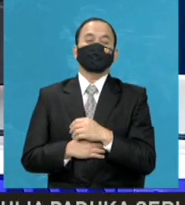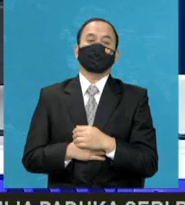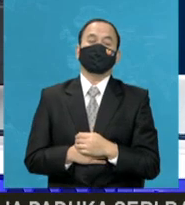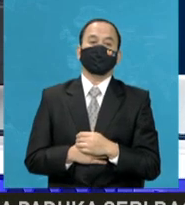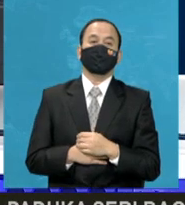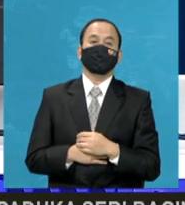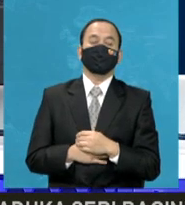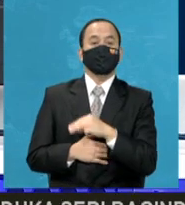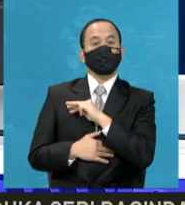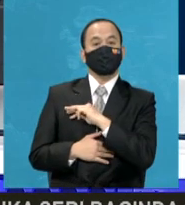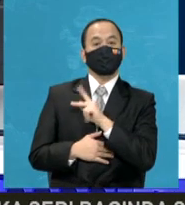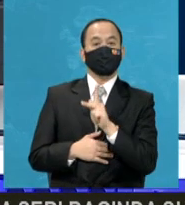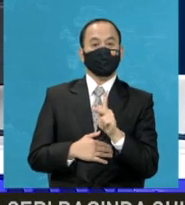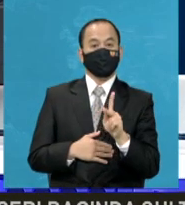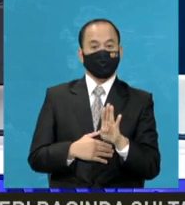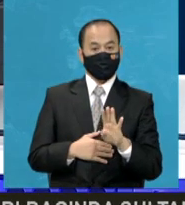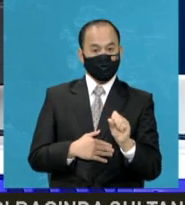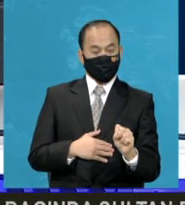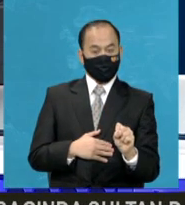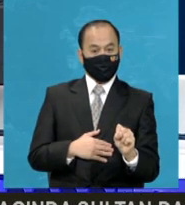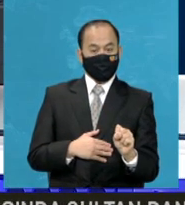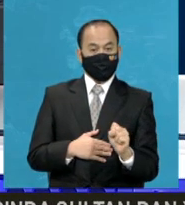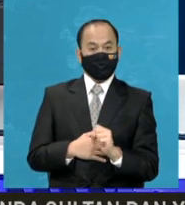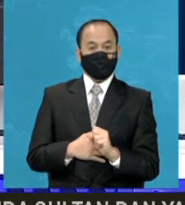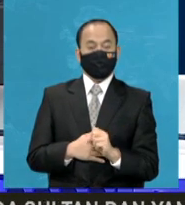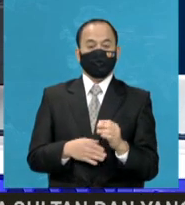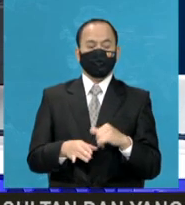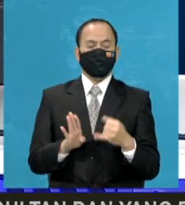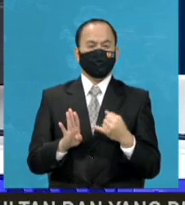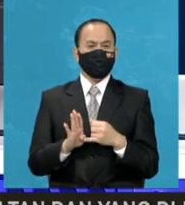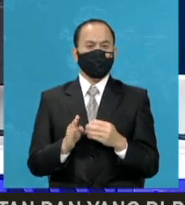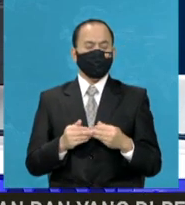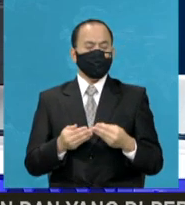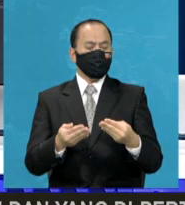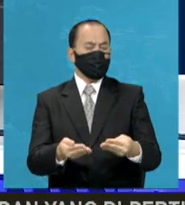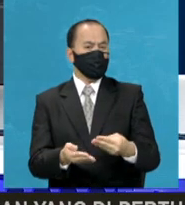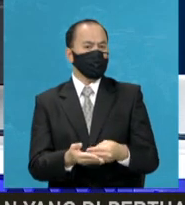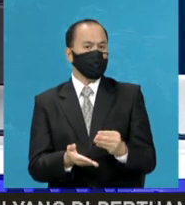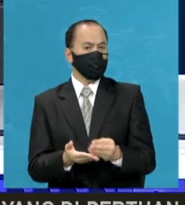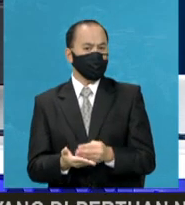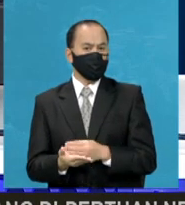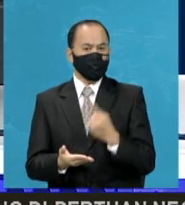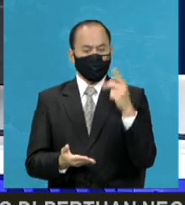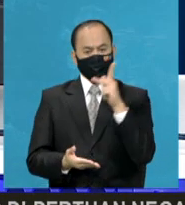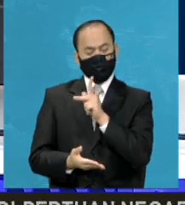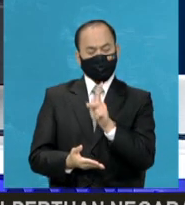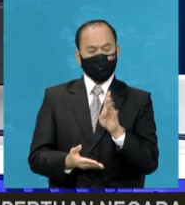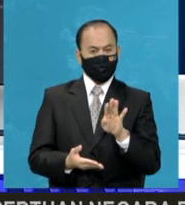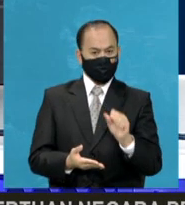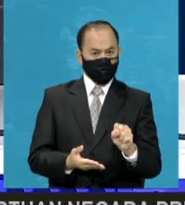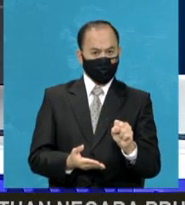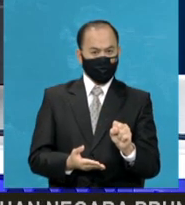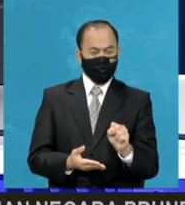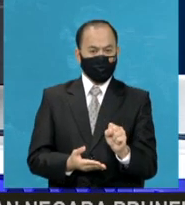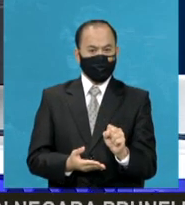Haji Abidin menteri kebudayaan bleeding sopan dalam Mukadimah user peruntukan bagi Kementerian Kebudayaan belia dan